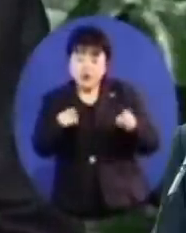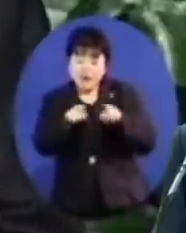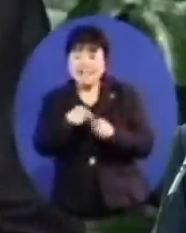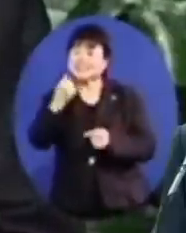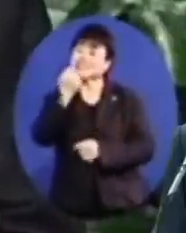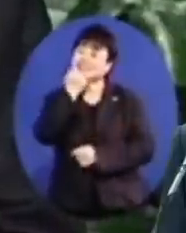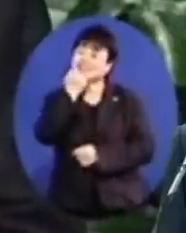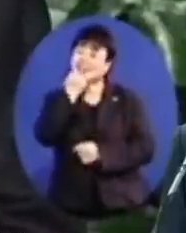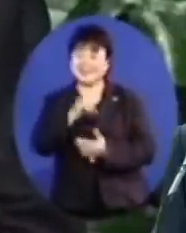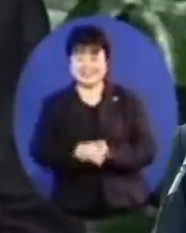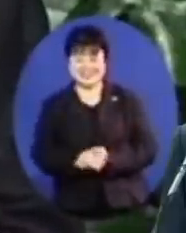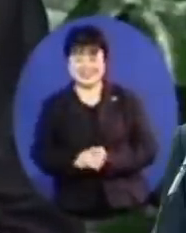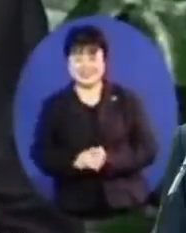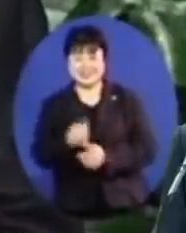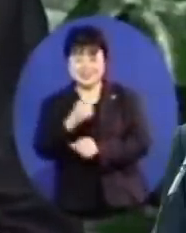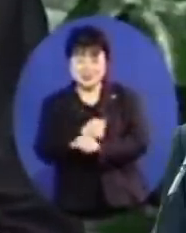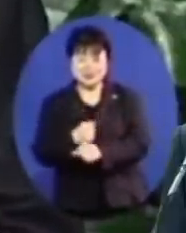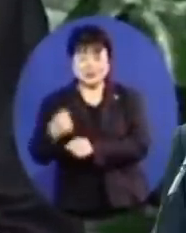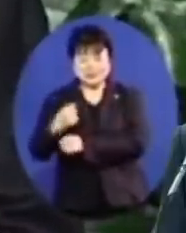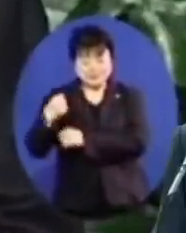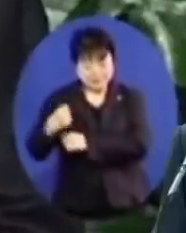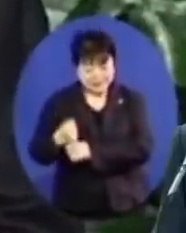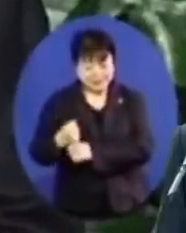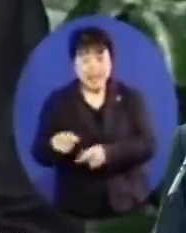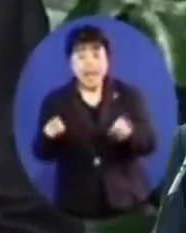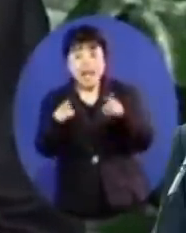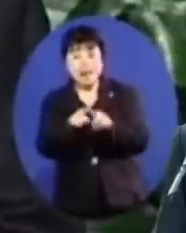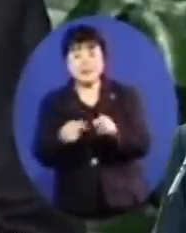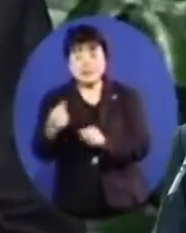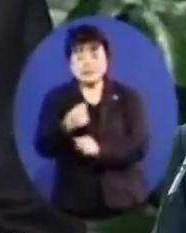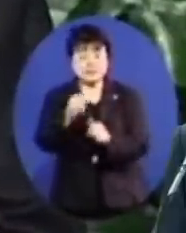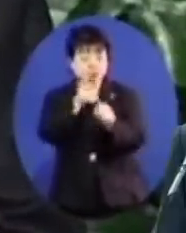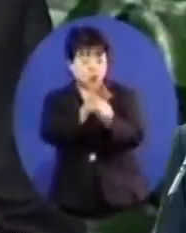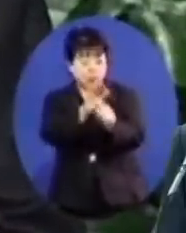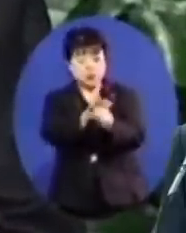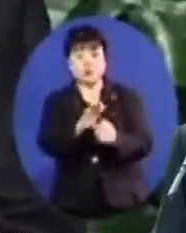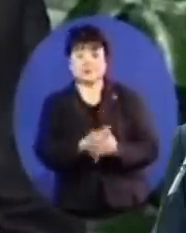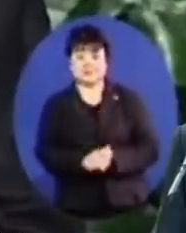웃고 수고하고 무거운 짐진 자들은 우리가 도와주고